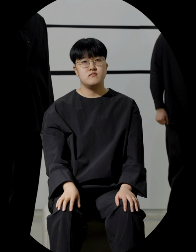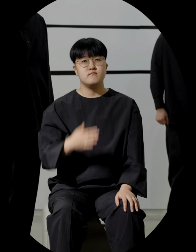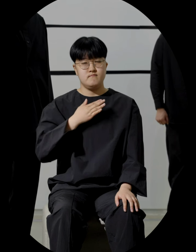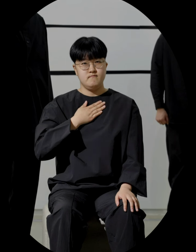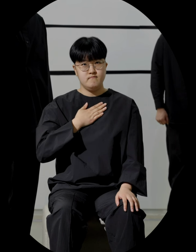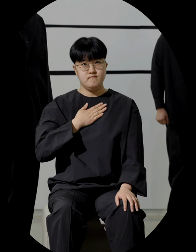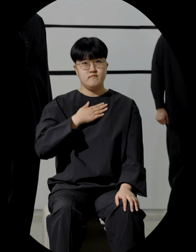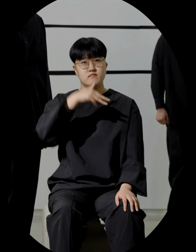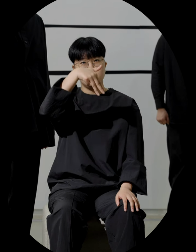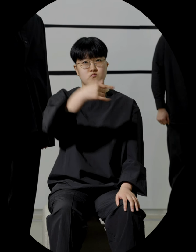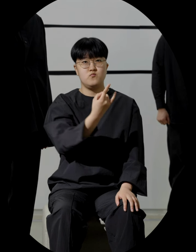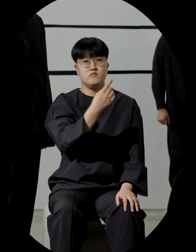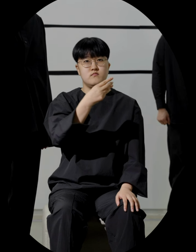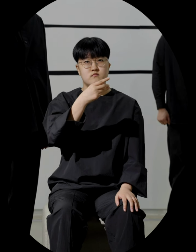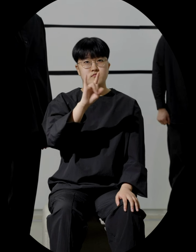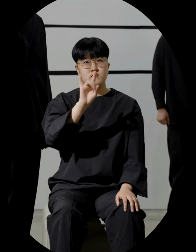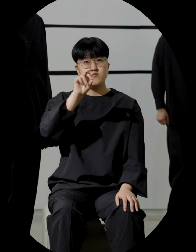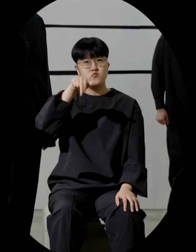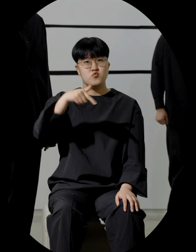저는 최태윤 작가입니다.